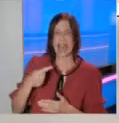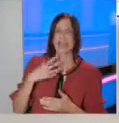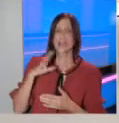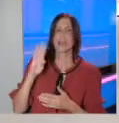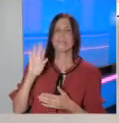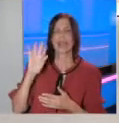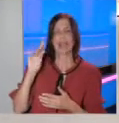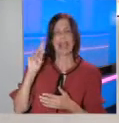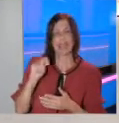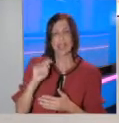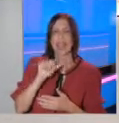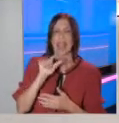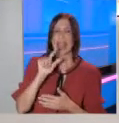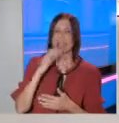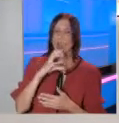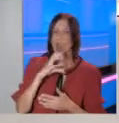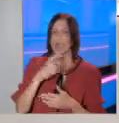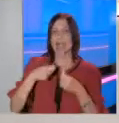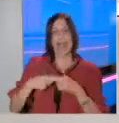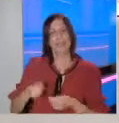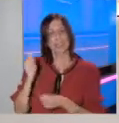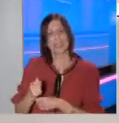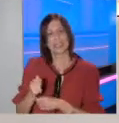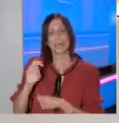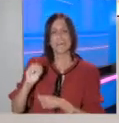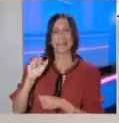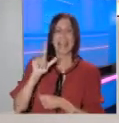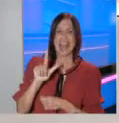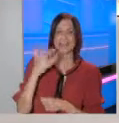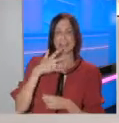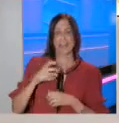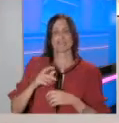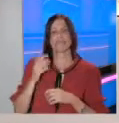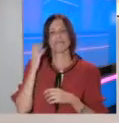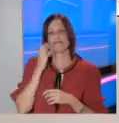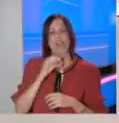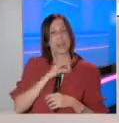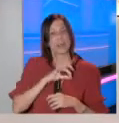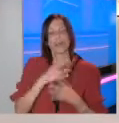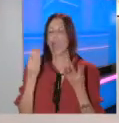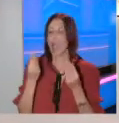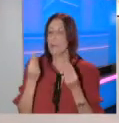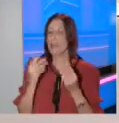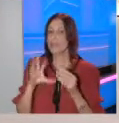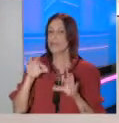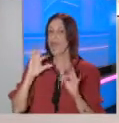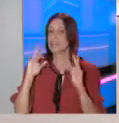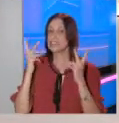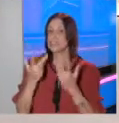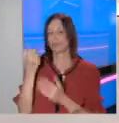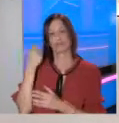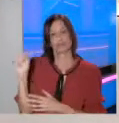אלי כהן, חבר הכנסת מיקי לוי, חבר הכנסת ליברמן, ועוד ועוד ועוד נבחרי ציבור שהפרו את ההנחיות,